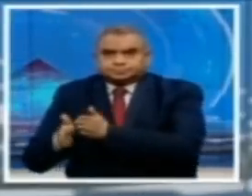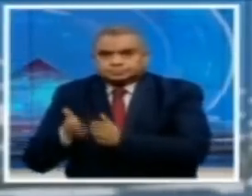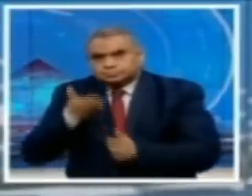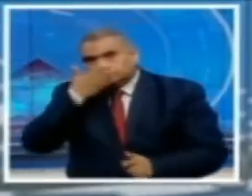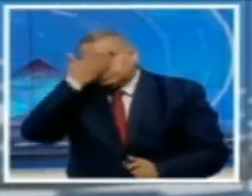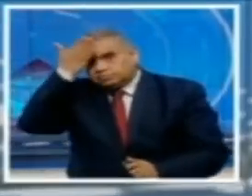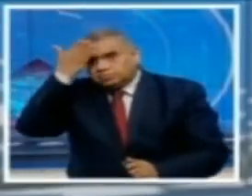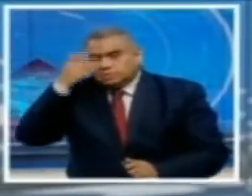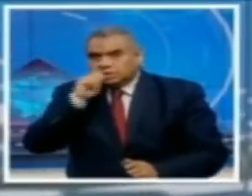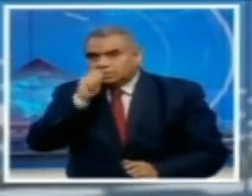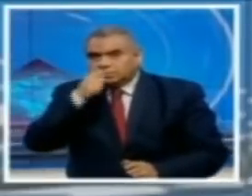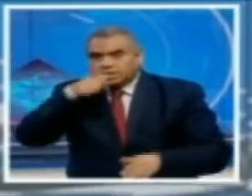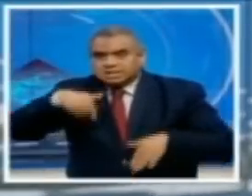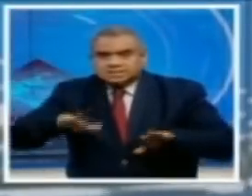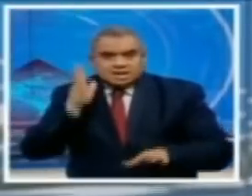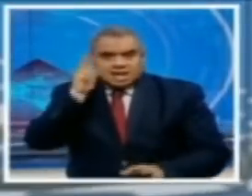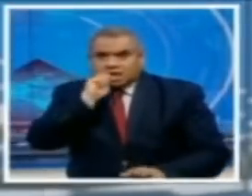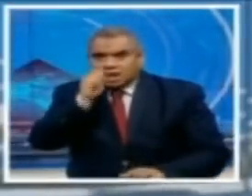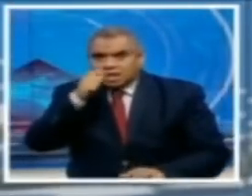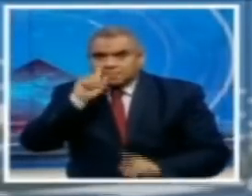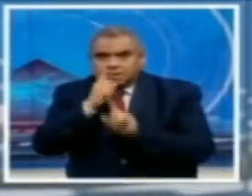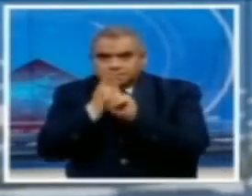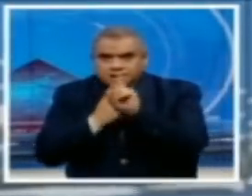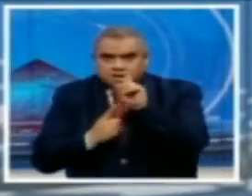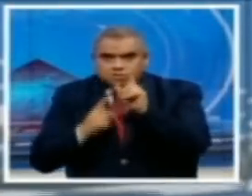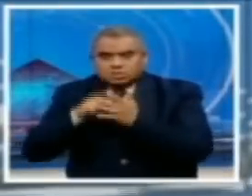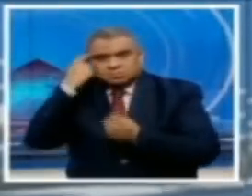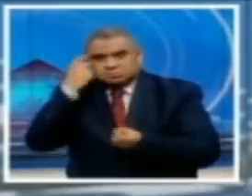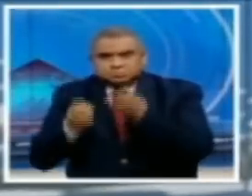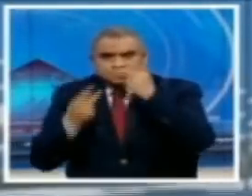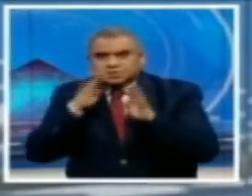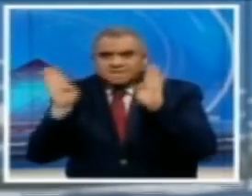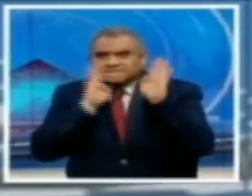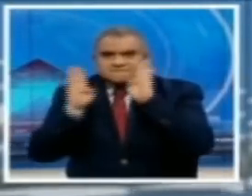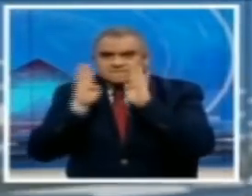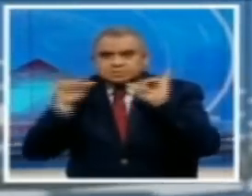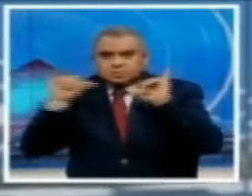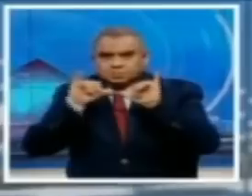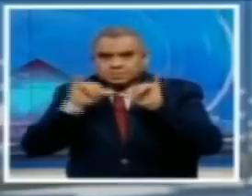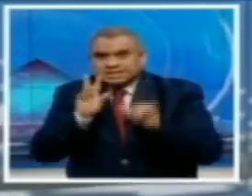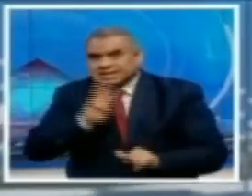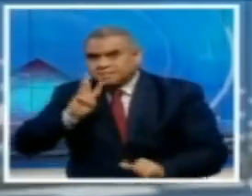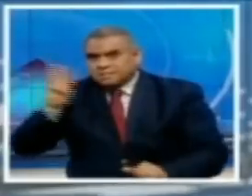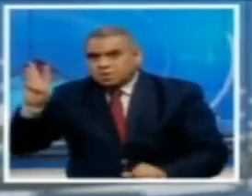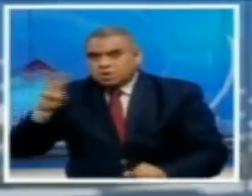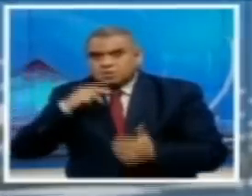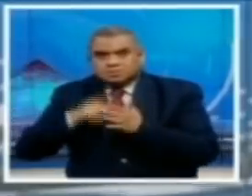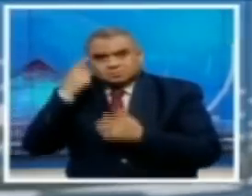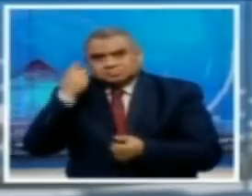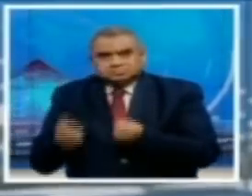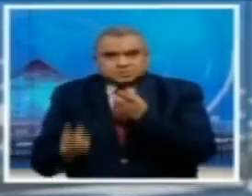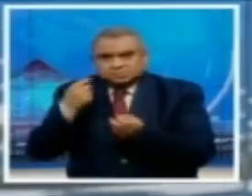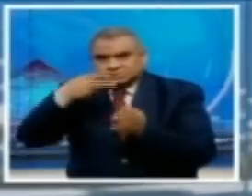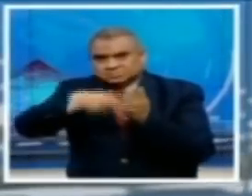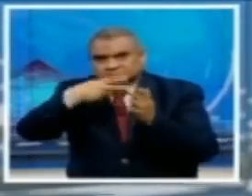نفى المركز الإعلامي لمجلس الوزراء ما تردد على بعض مواقع التواصل الاجتماعي من أنباء بشأن